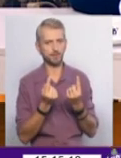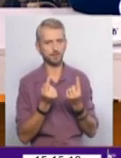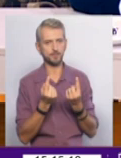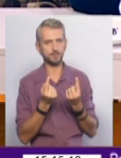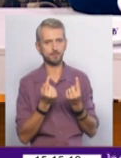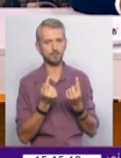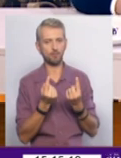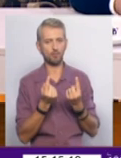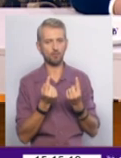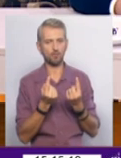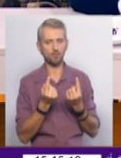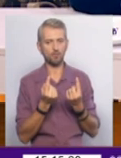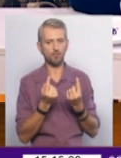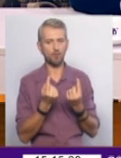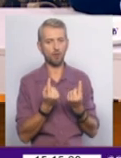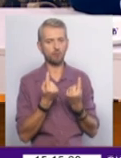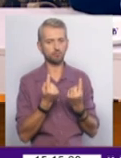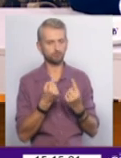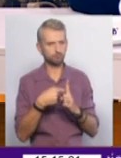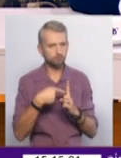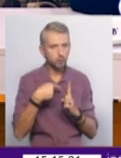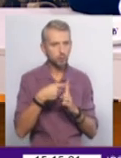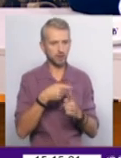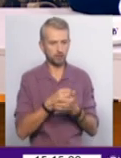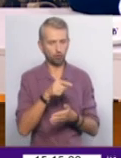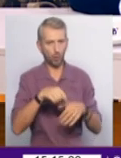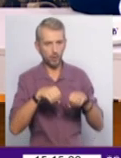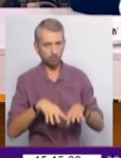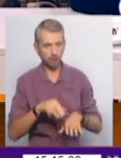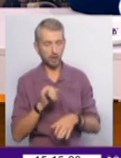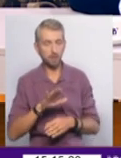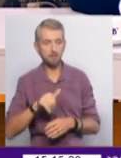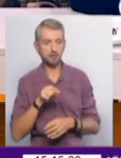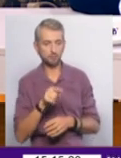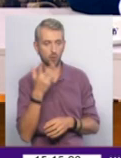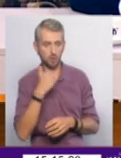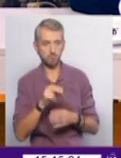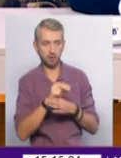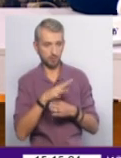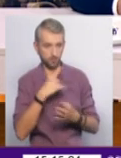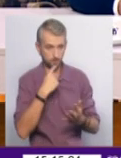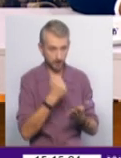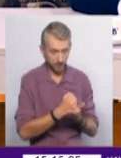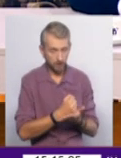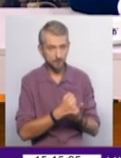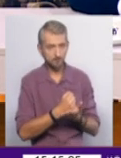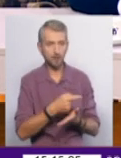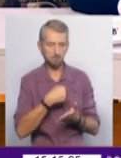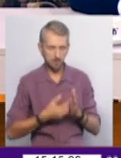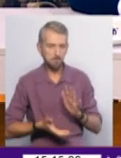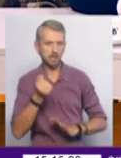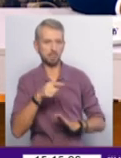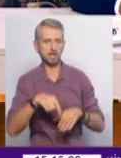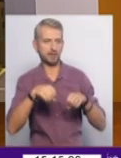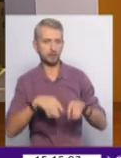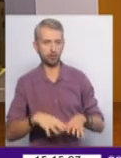суттєві плюси до цього рішення. І після того, як ці правки були прийняті, ми підтримали це рішення,